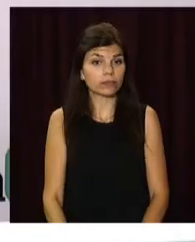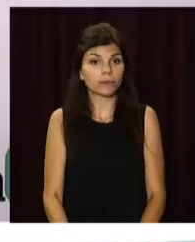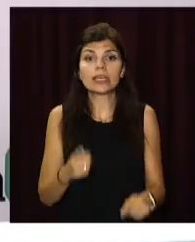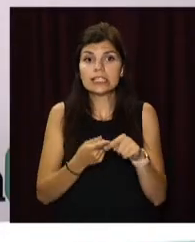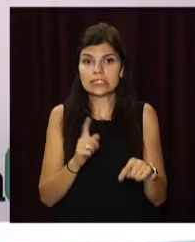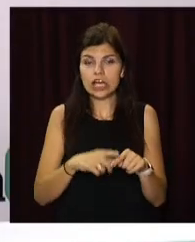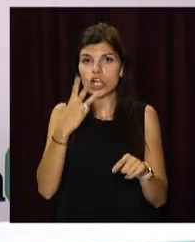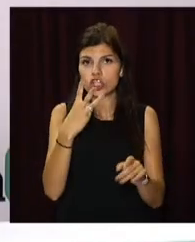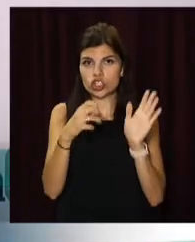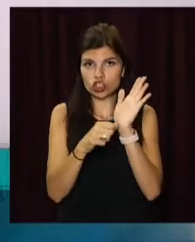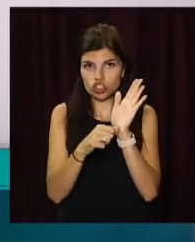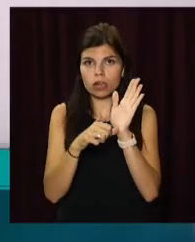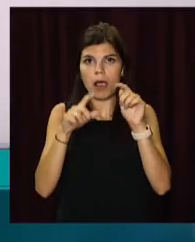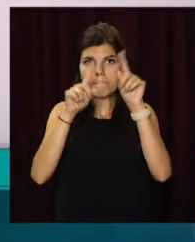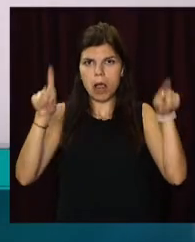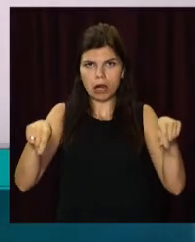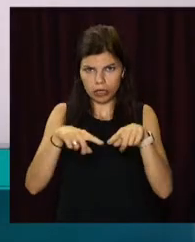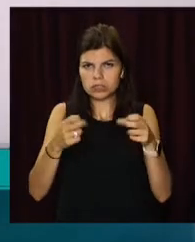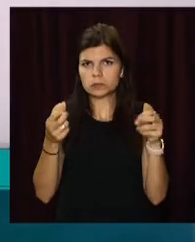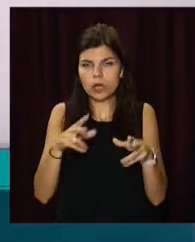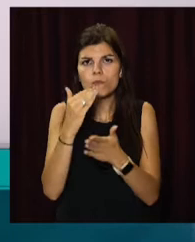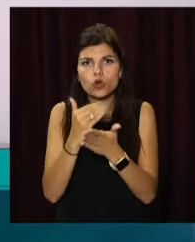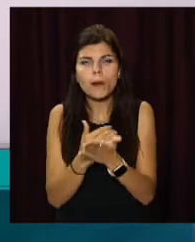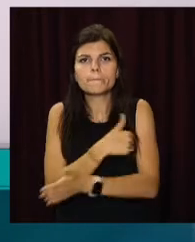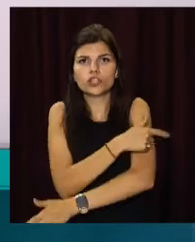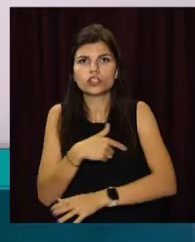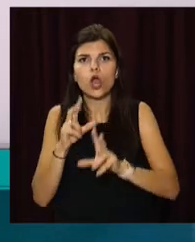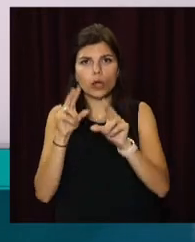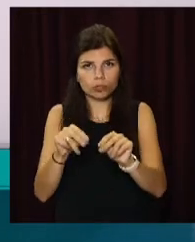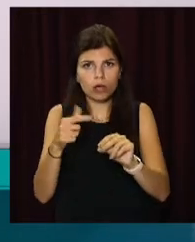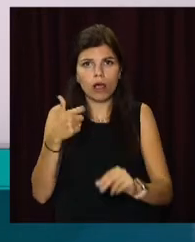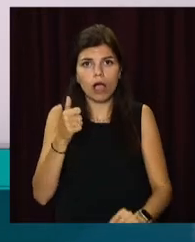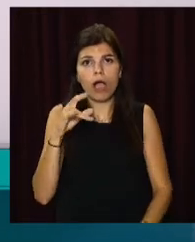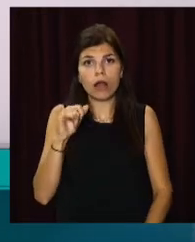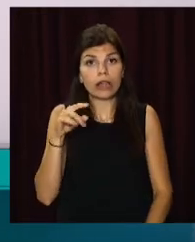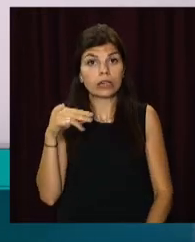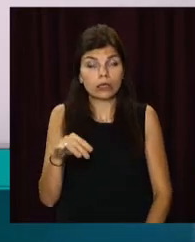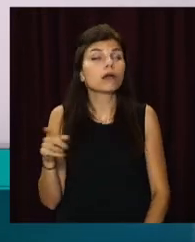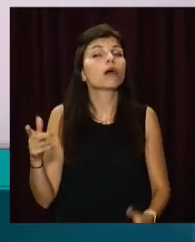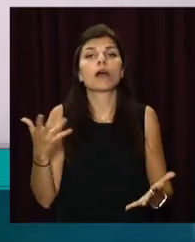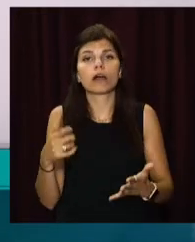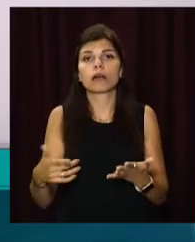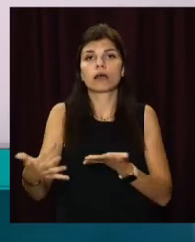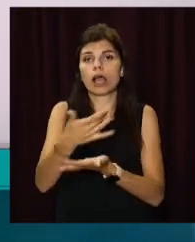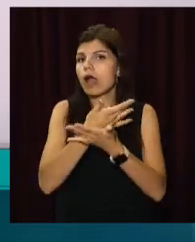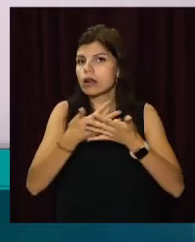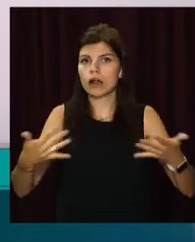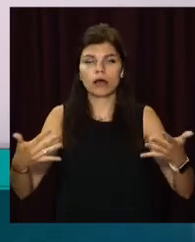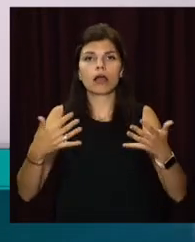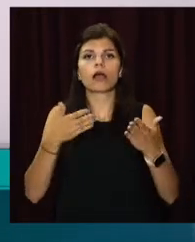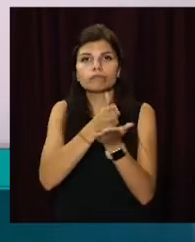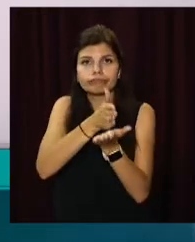Це 36 пакетів і програмою медичних гарантій передбачено, охоплено всі рівні